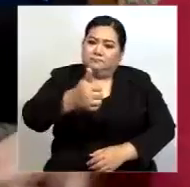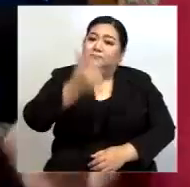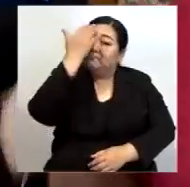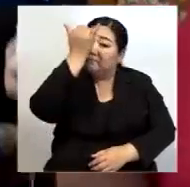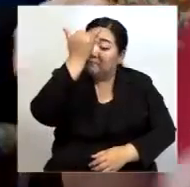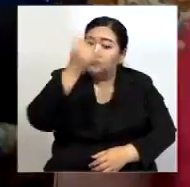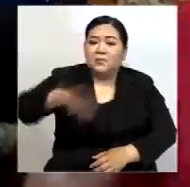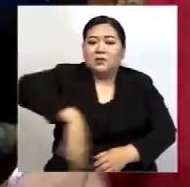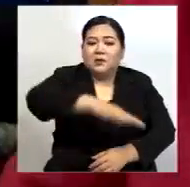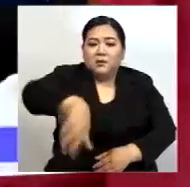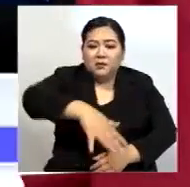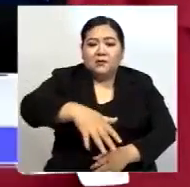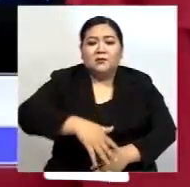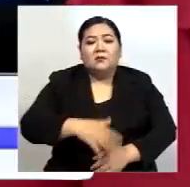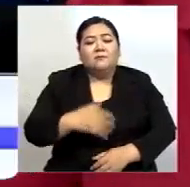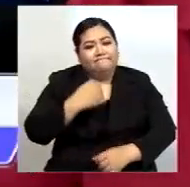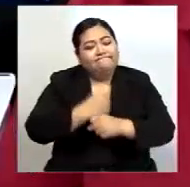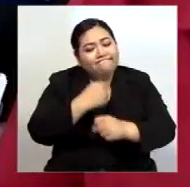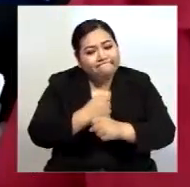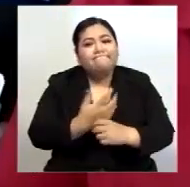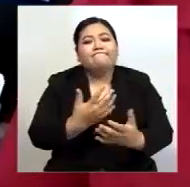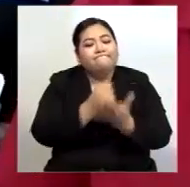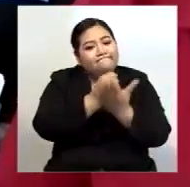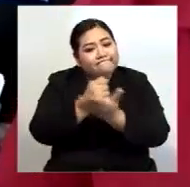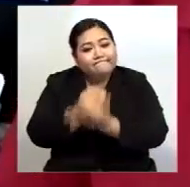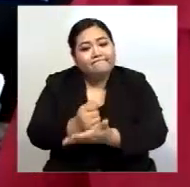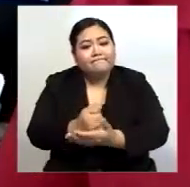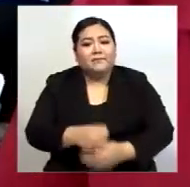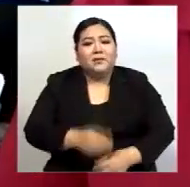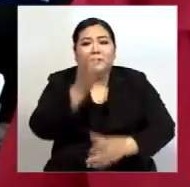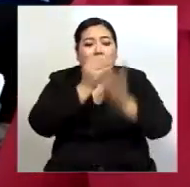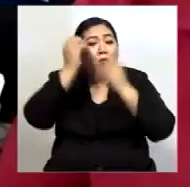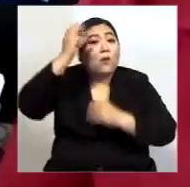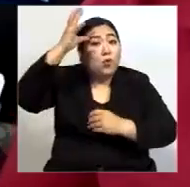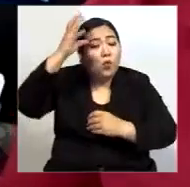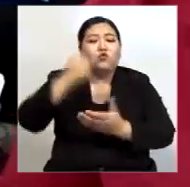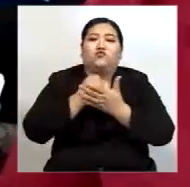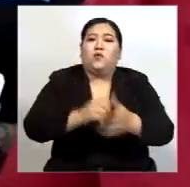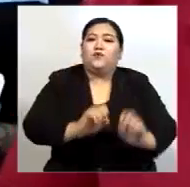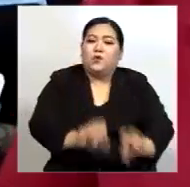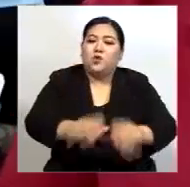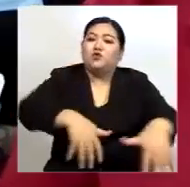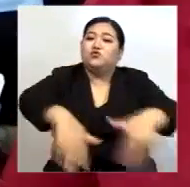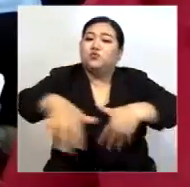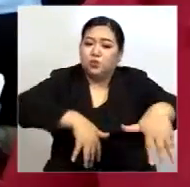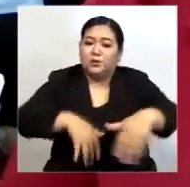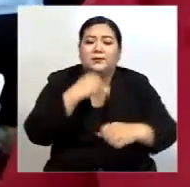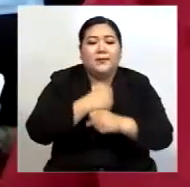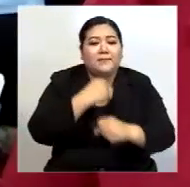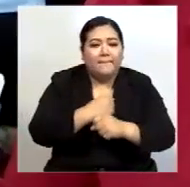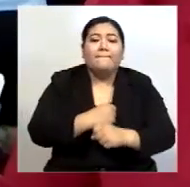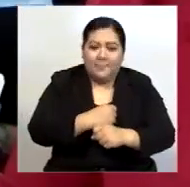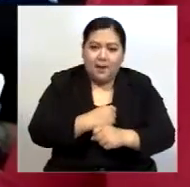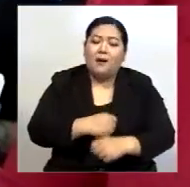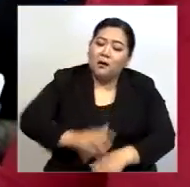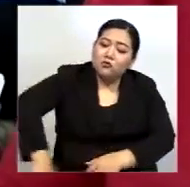คือให้คือพวกเรามาเนี่ยเพื่อเป็นการถ่ายทอดให้ชาวบ้านจะได้ช่วย